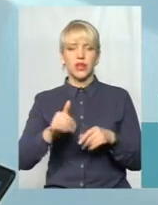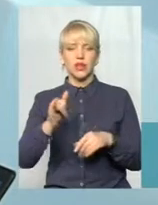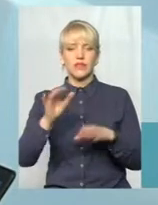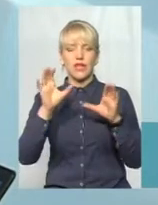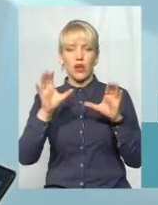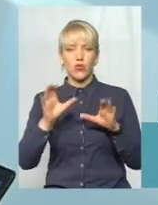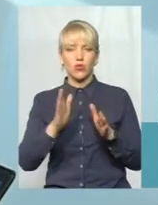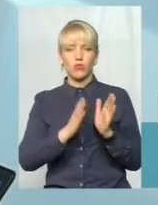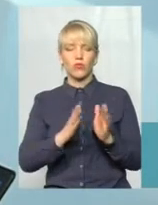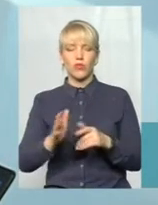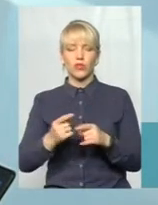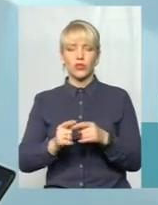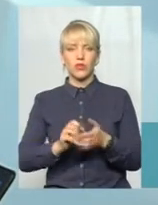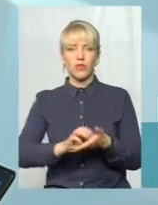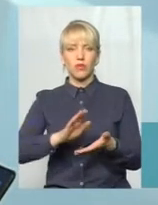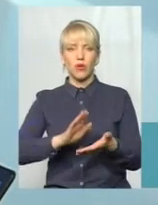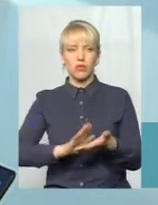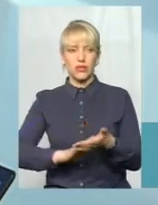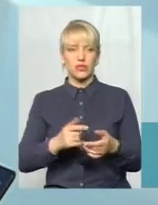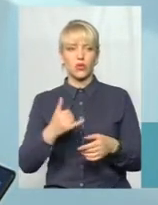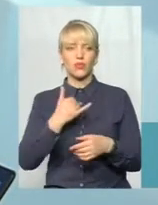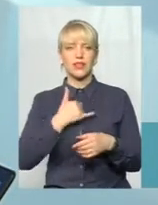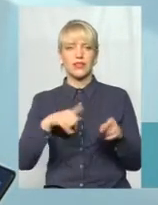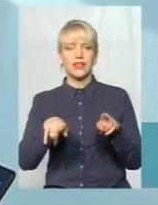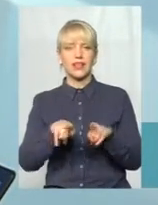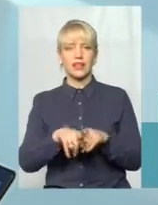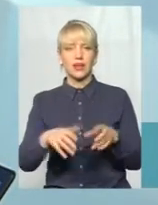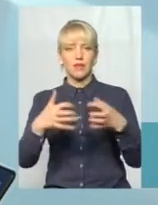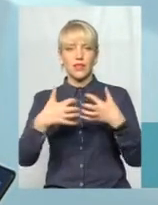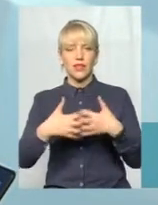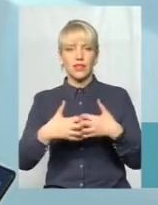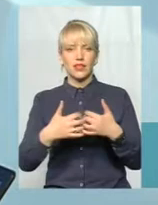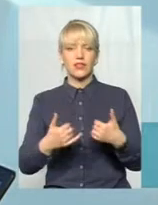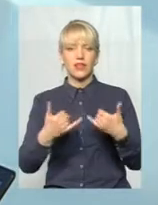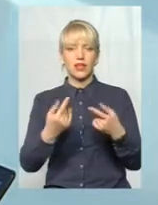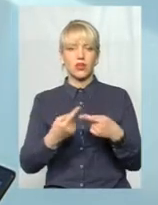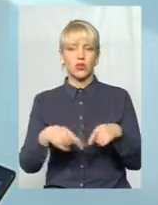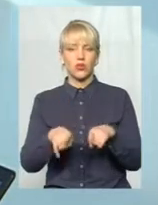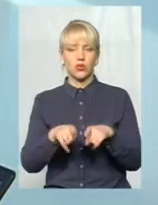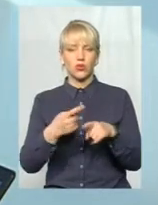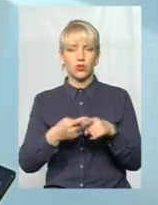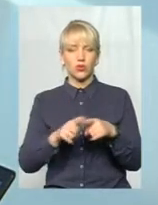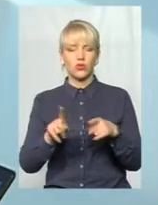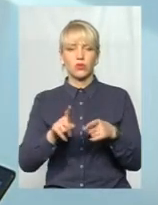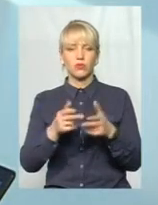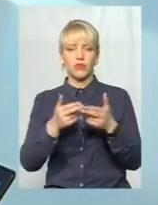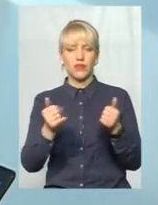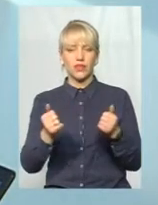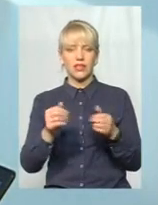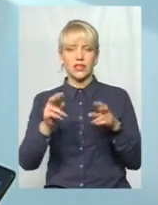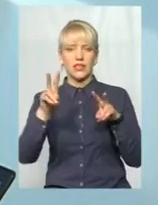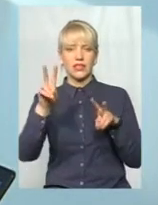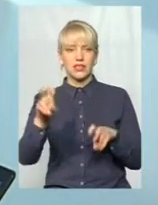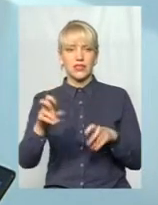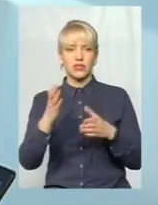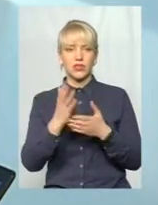воно прописано, але механізм у нас такий, що для того, щоб підтвердити статус, в нас повинно бути 2 свідка, які